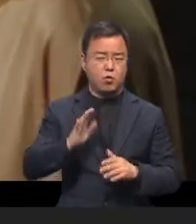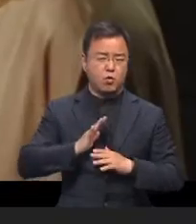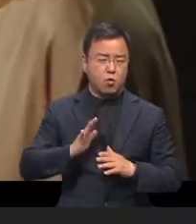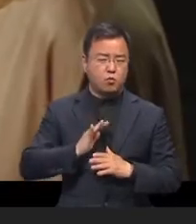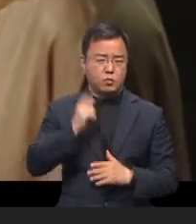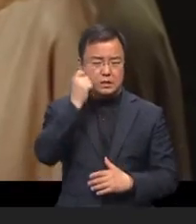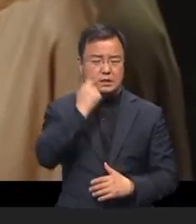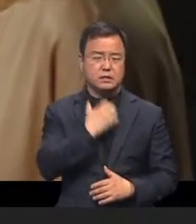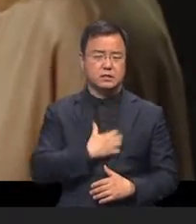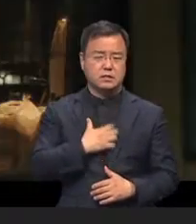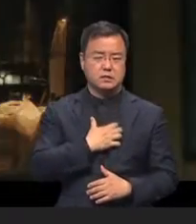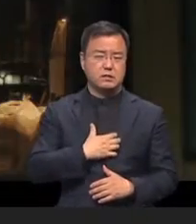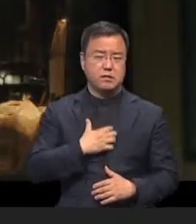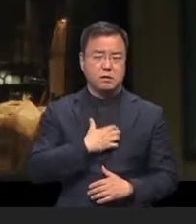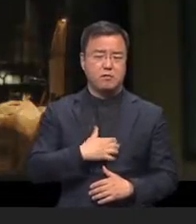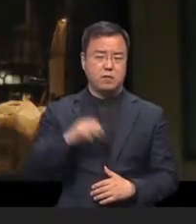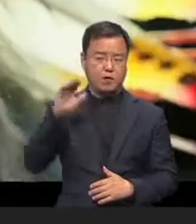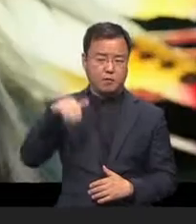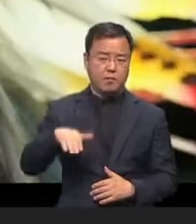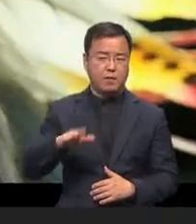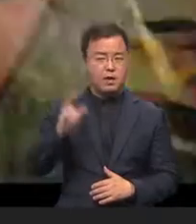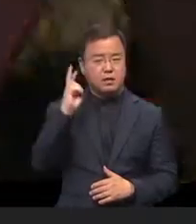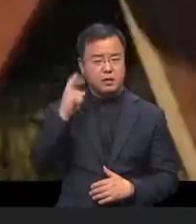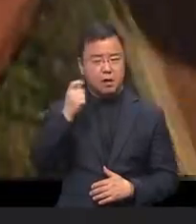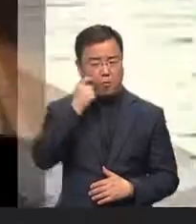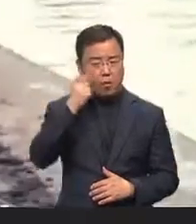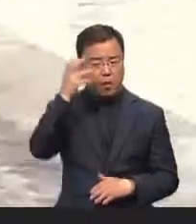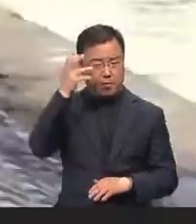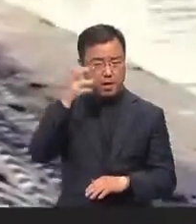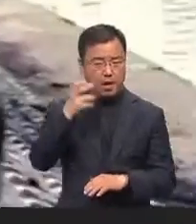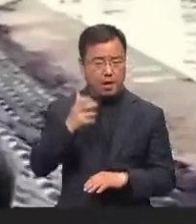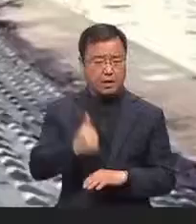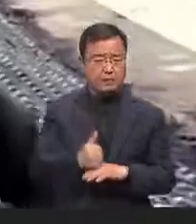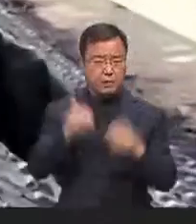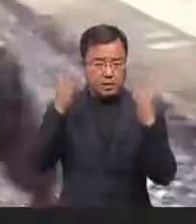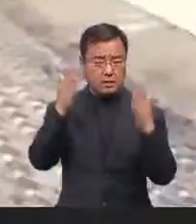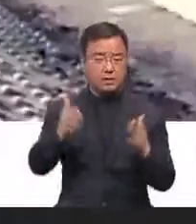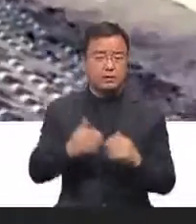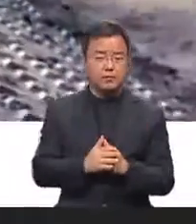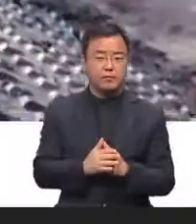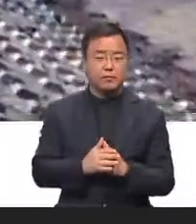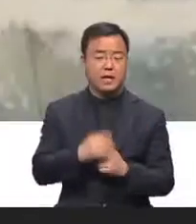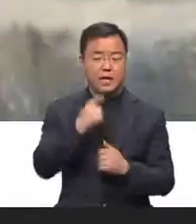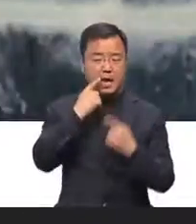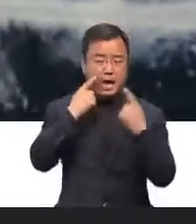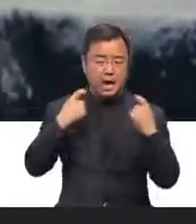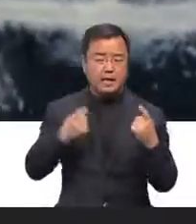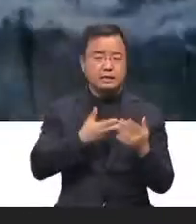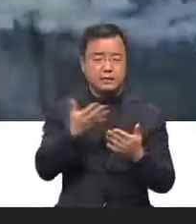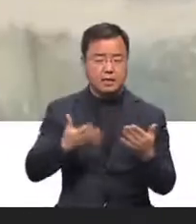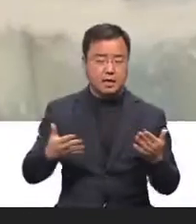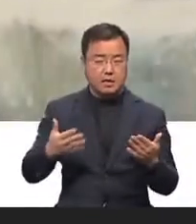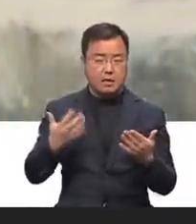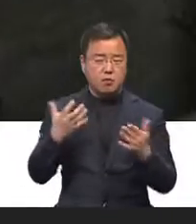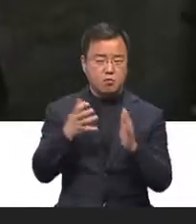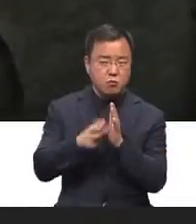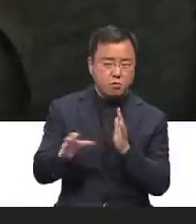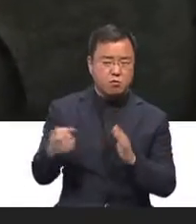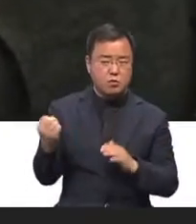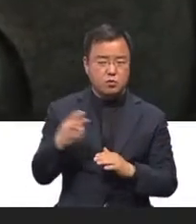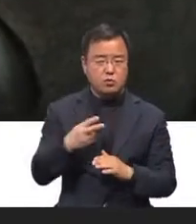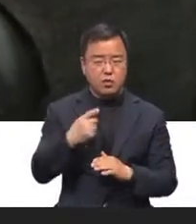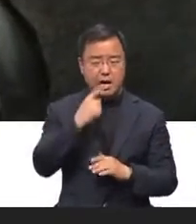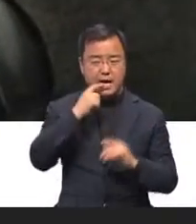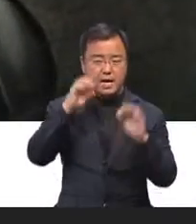넘나들며 예측할 수 없는 끝을 향해 달려갑니다 한강에 나타난 괴물 눈 바체 달리는 열차 등